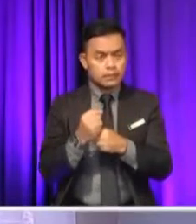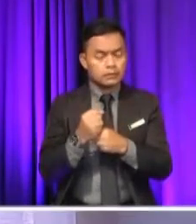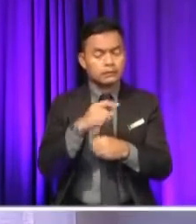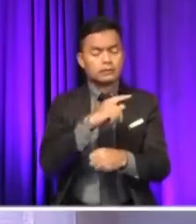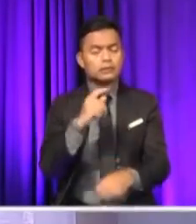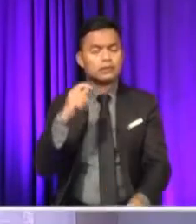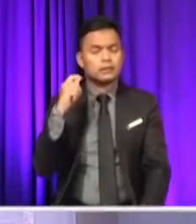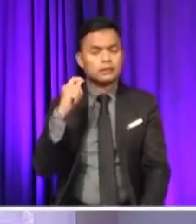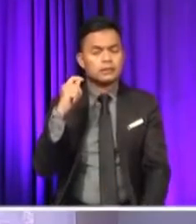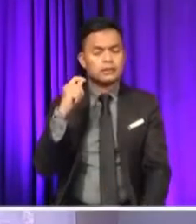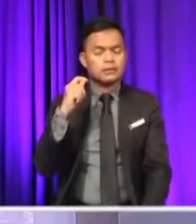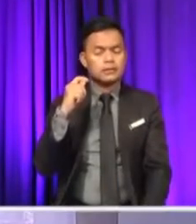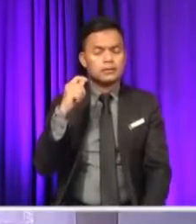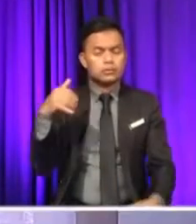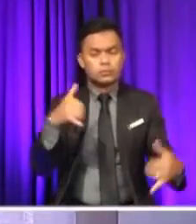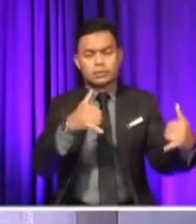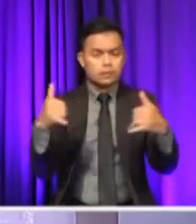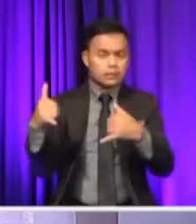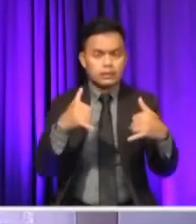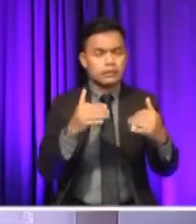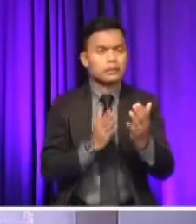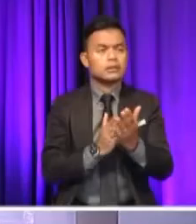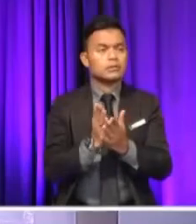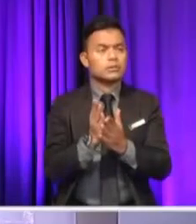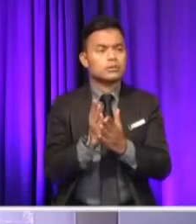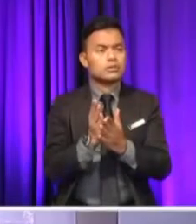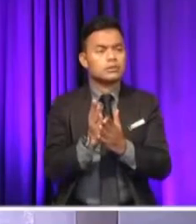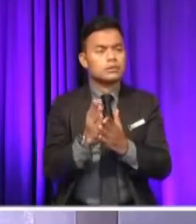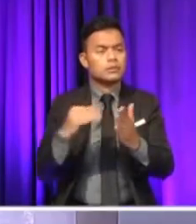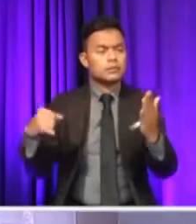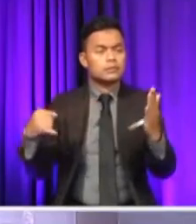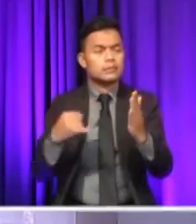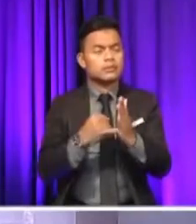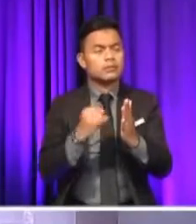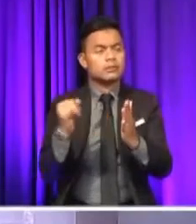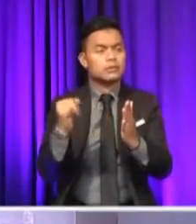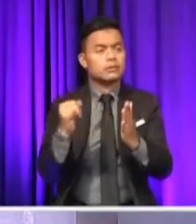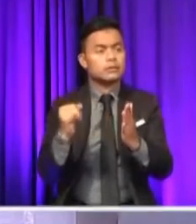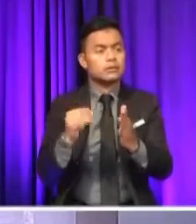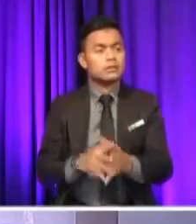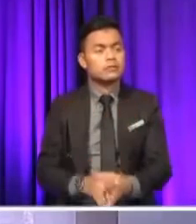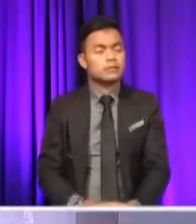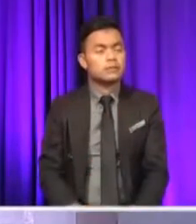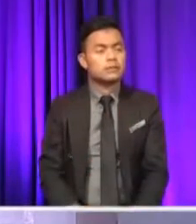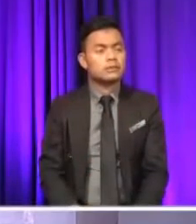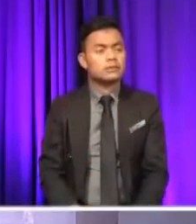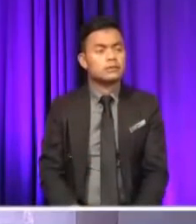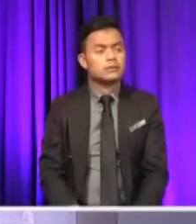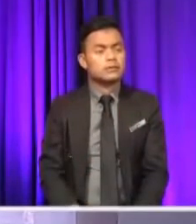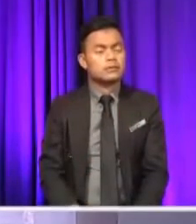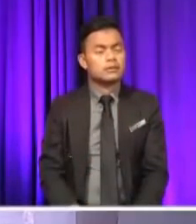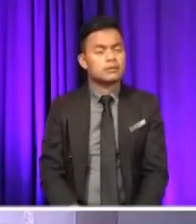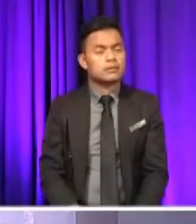ulang-alik, yang ni arus terus, yang ini adalah penyongsang. Jadi Transformer. cuma transformer, maafkan saya. Cuma yang ni